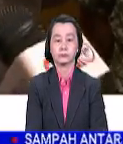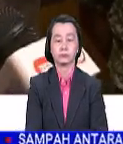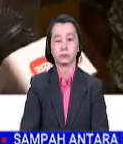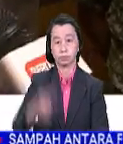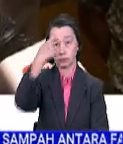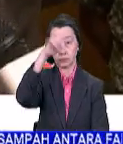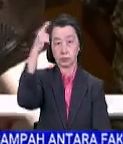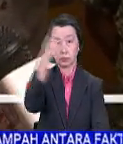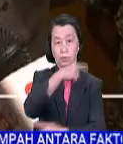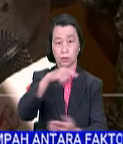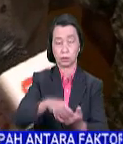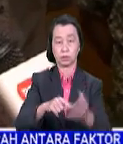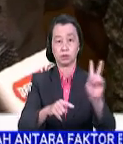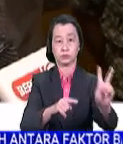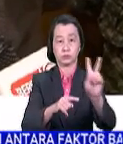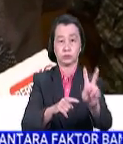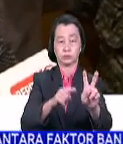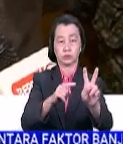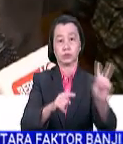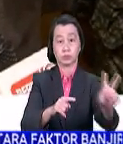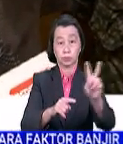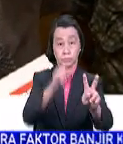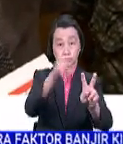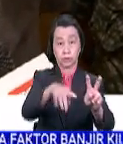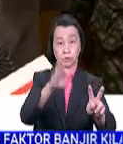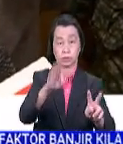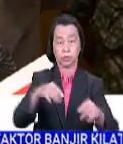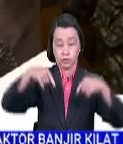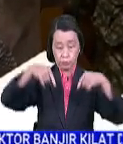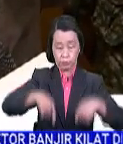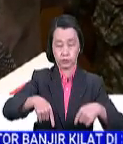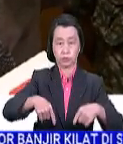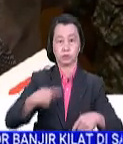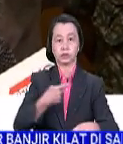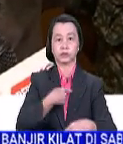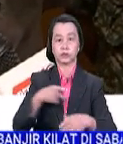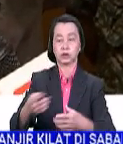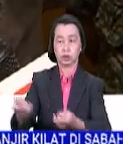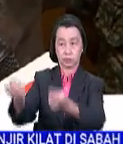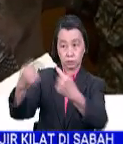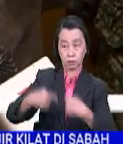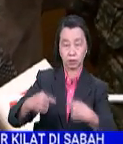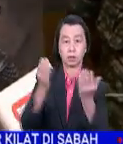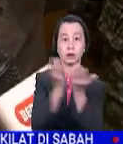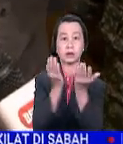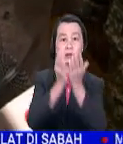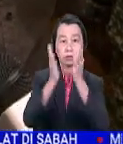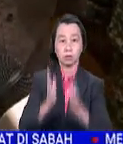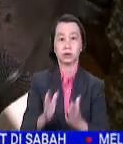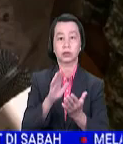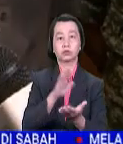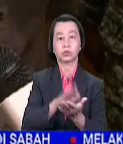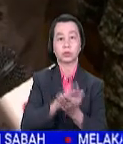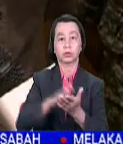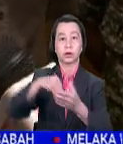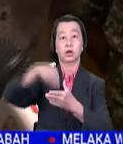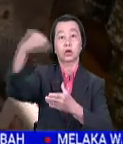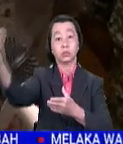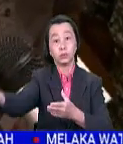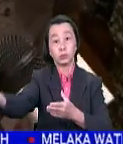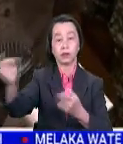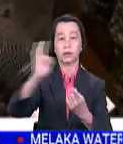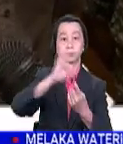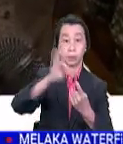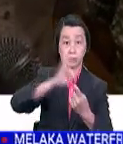Untuk hari ini 22 bulan, kita di Spice menerima pelajar-pelajar yang bersekolah di luar daripada